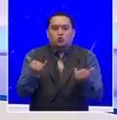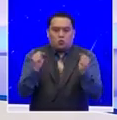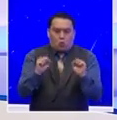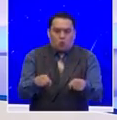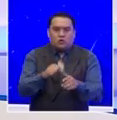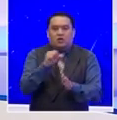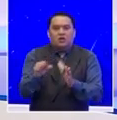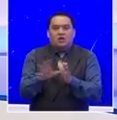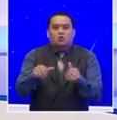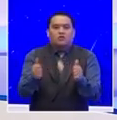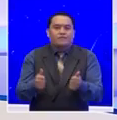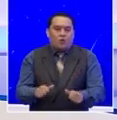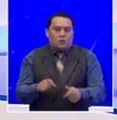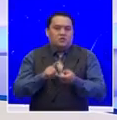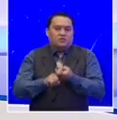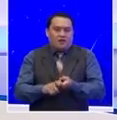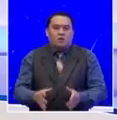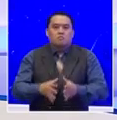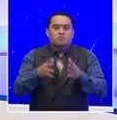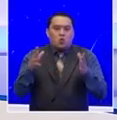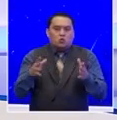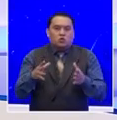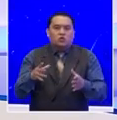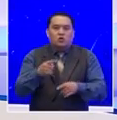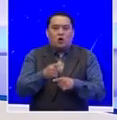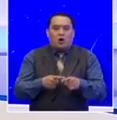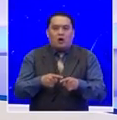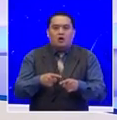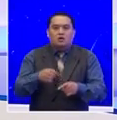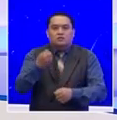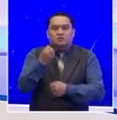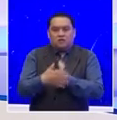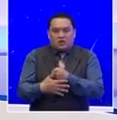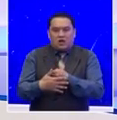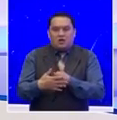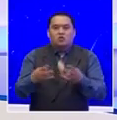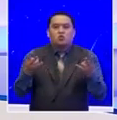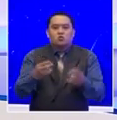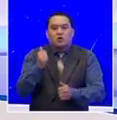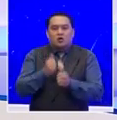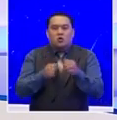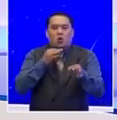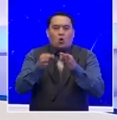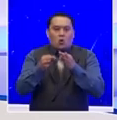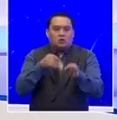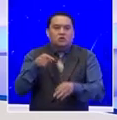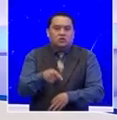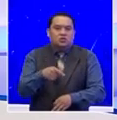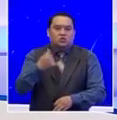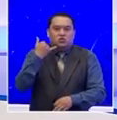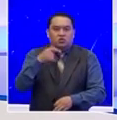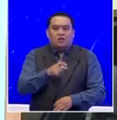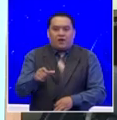можно в электронном виде. В связи с этим большая нагрузка выпала на долю операторов колл-центра. Они ежедневно консультируют по 1000